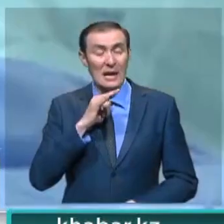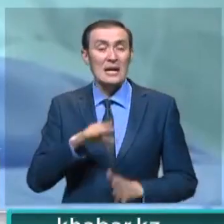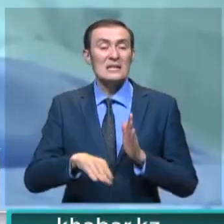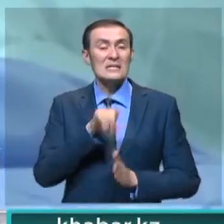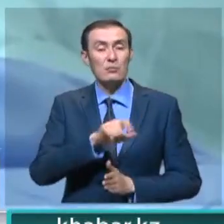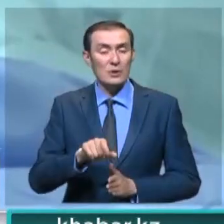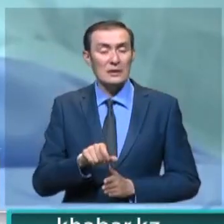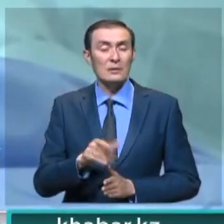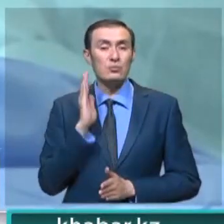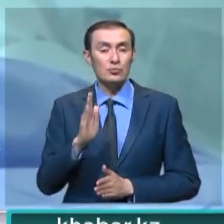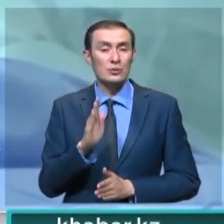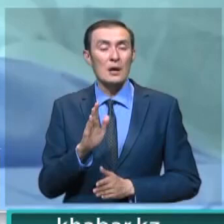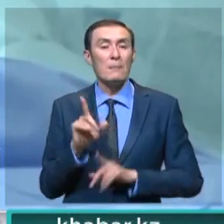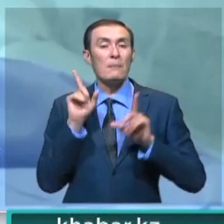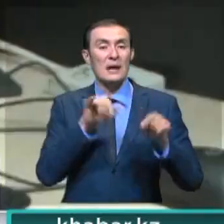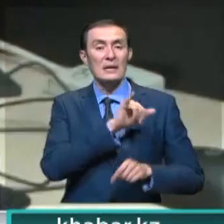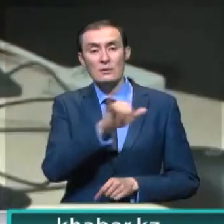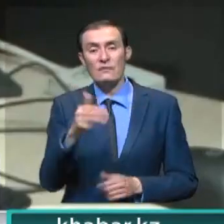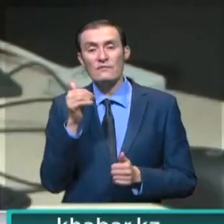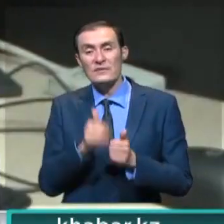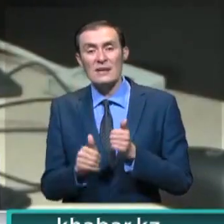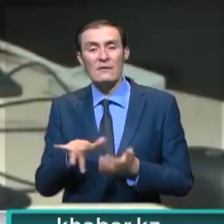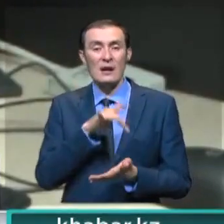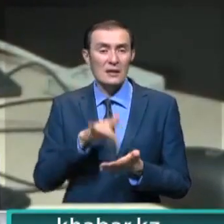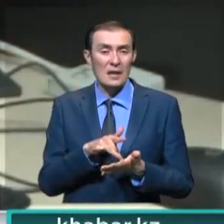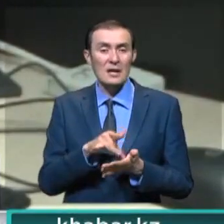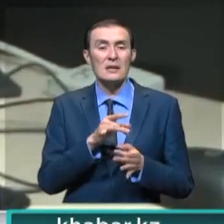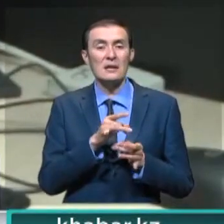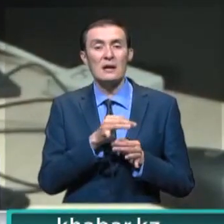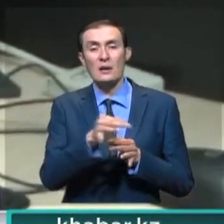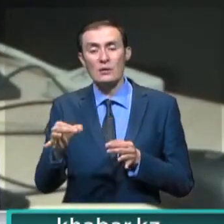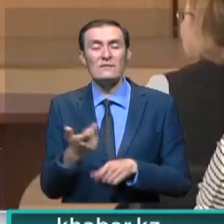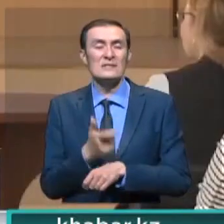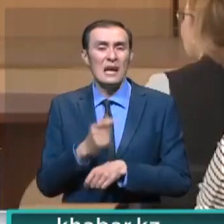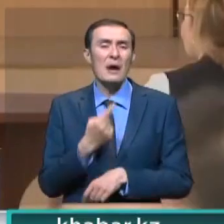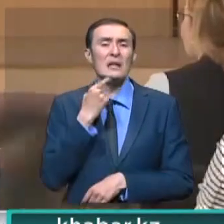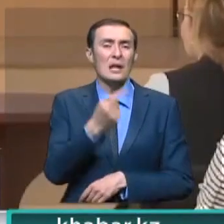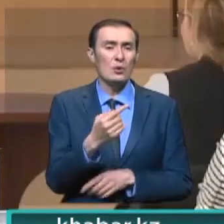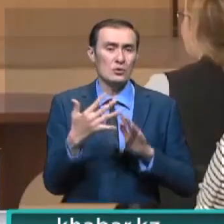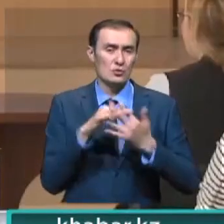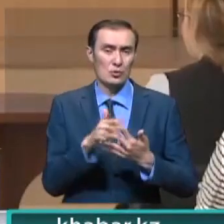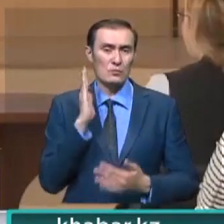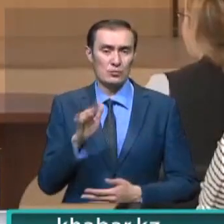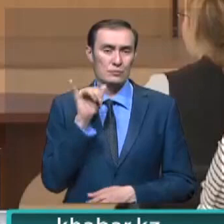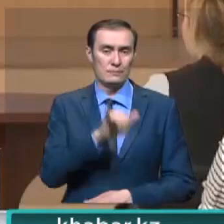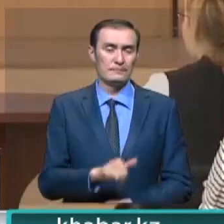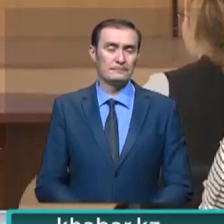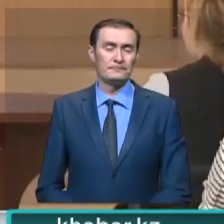Мажилисмены намерены объехать все города и районы области и побывать даже в самых отдаленных селах.